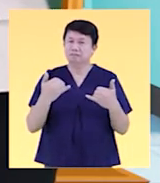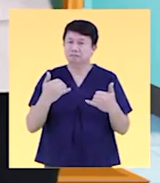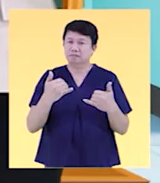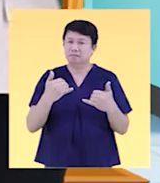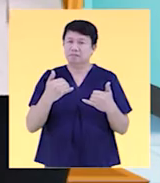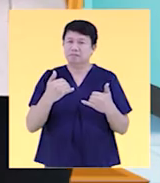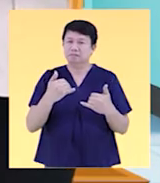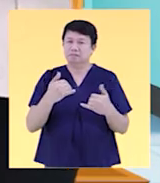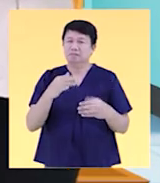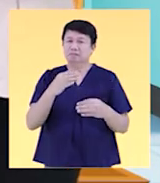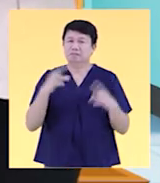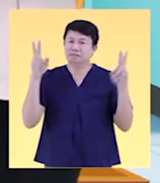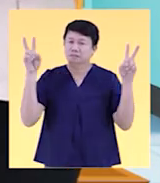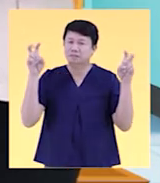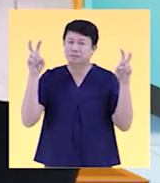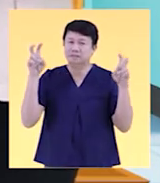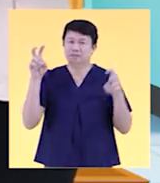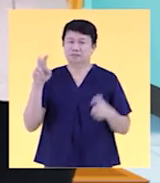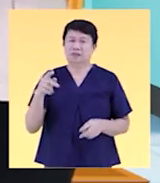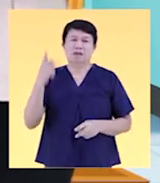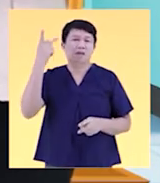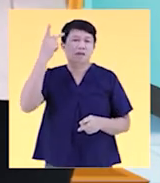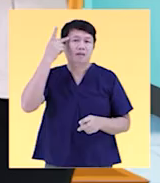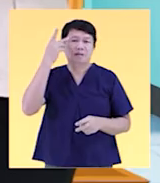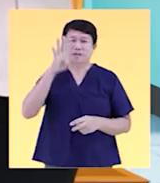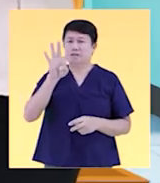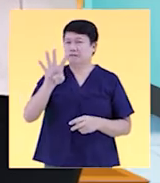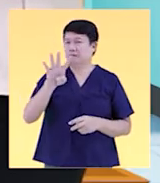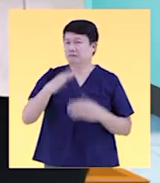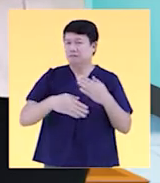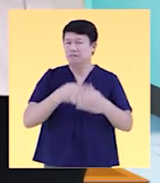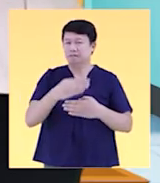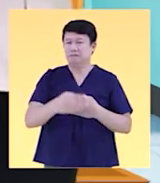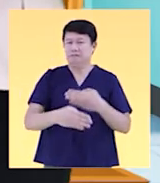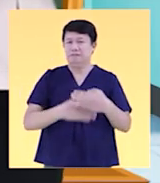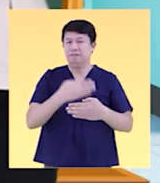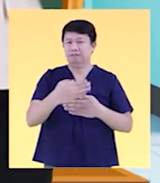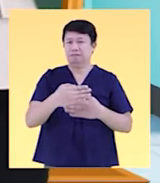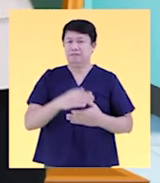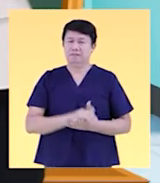kaya ito ay tinawag na POLIA's four-step procedure.